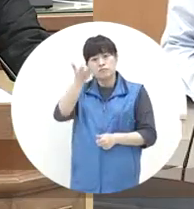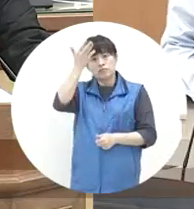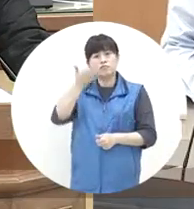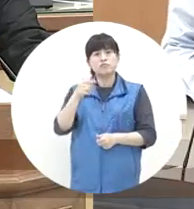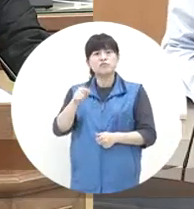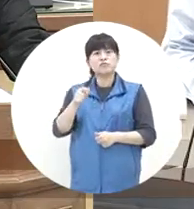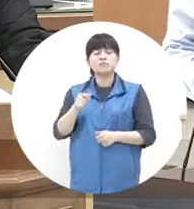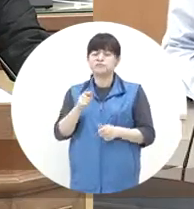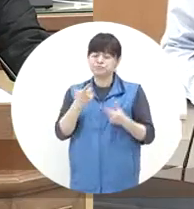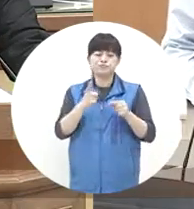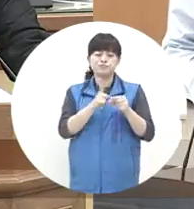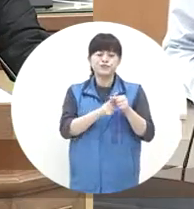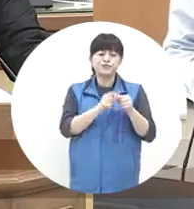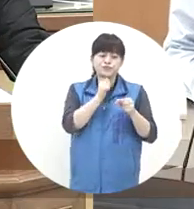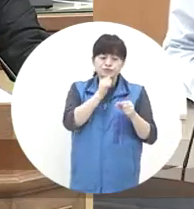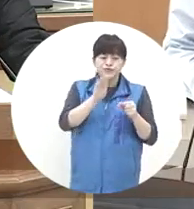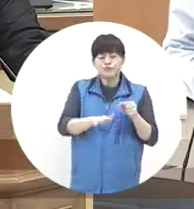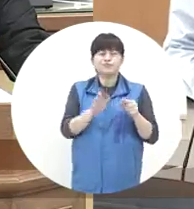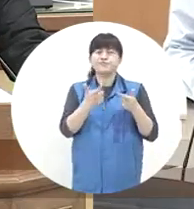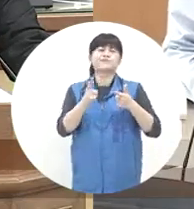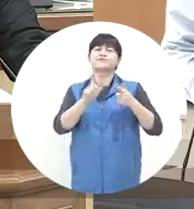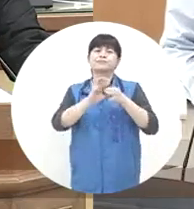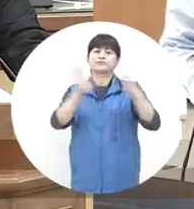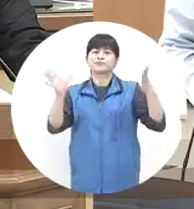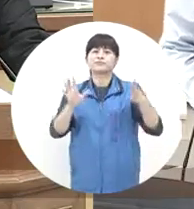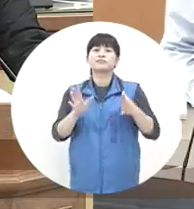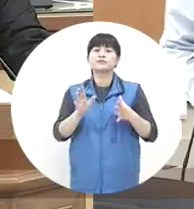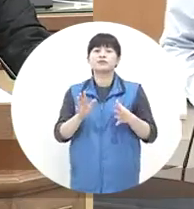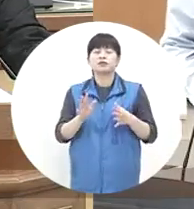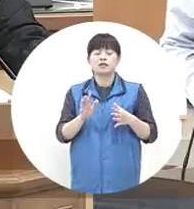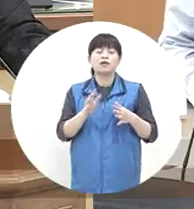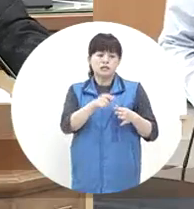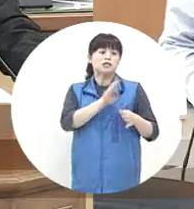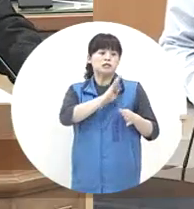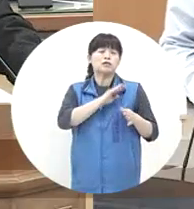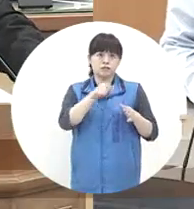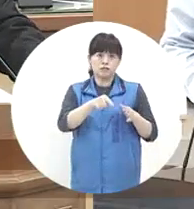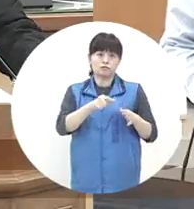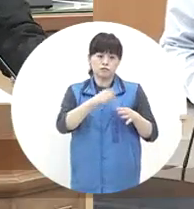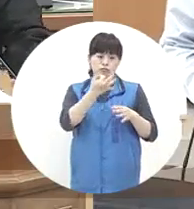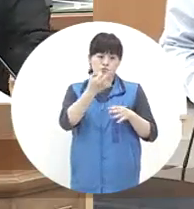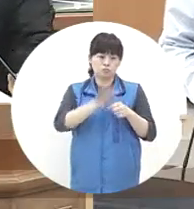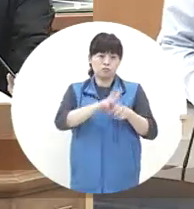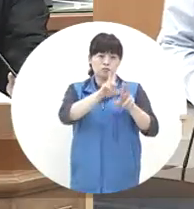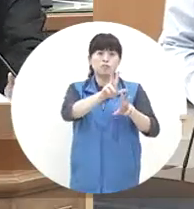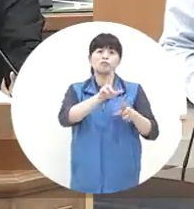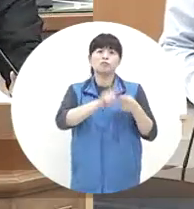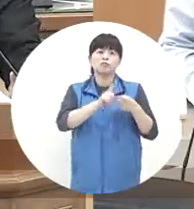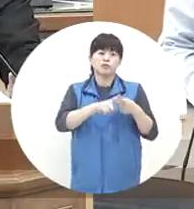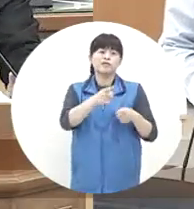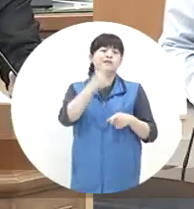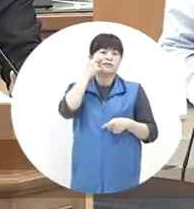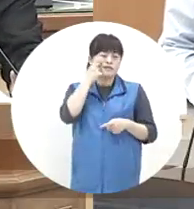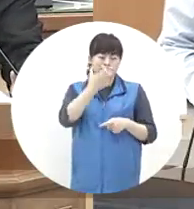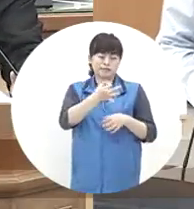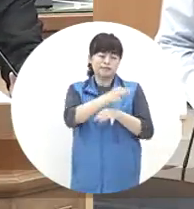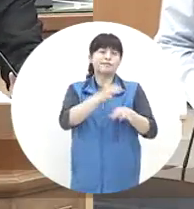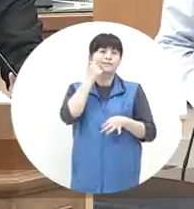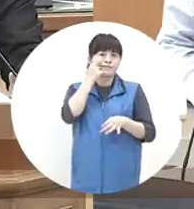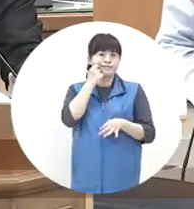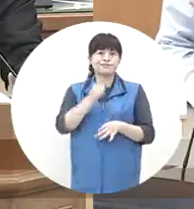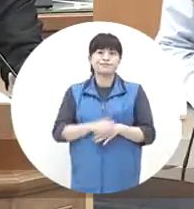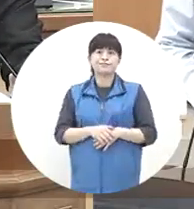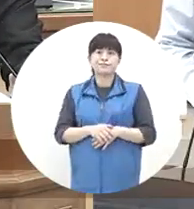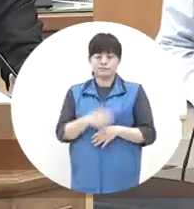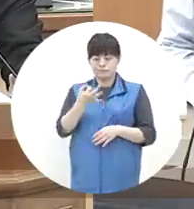是中低收的问题啦，是因为这个低收中低收当然你要全额补助他啦，因为他就是经济有困难嘛。 这样子齁， 哦，